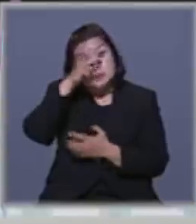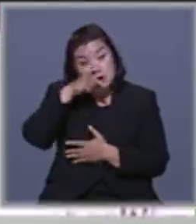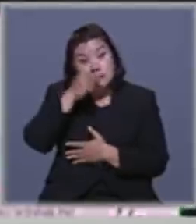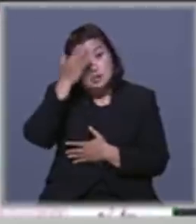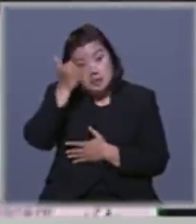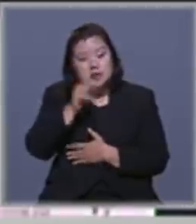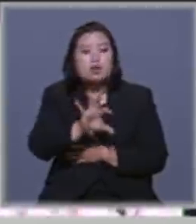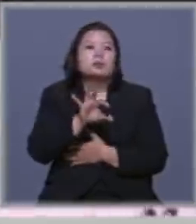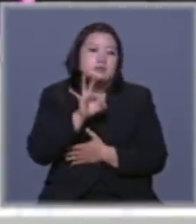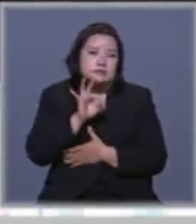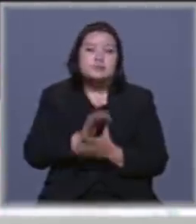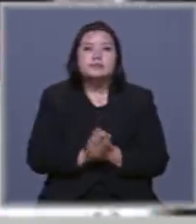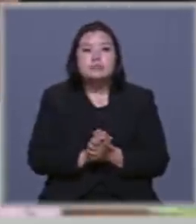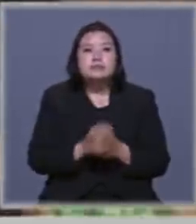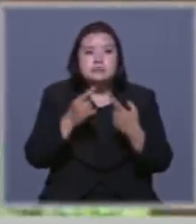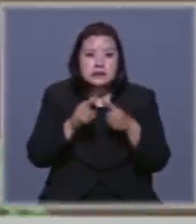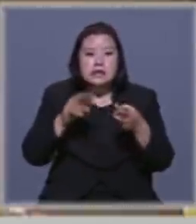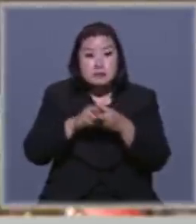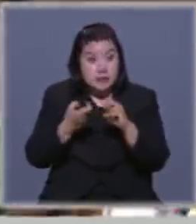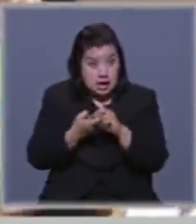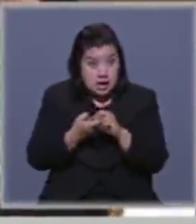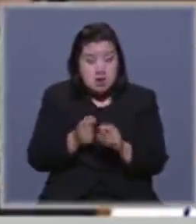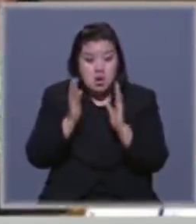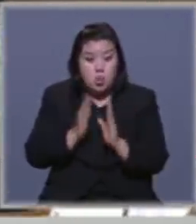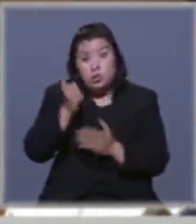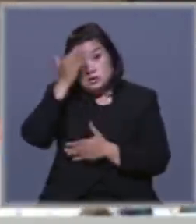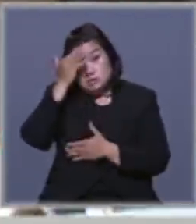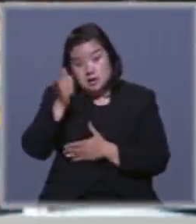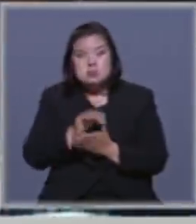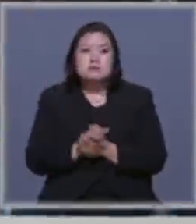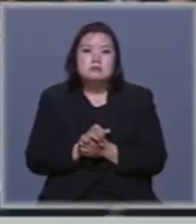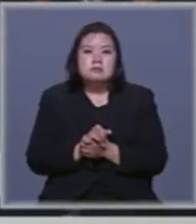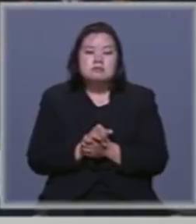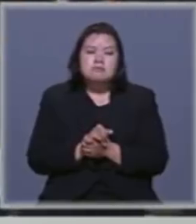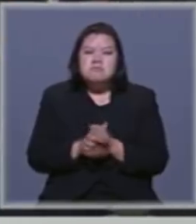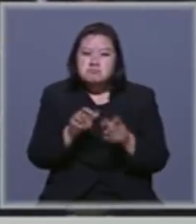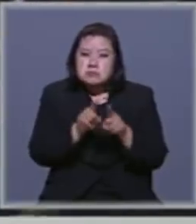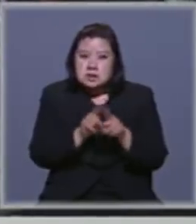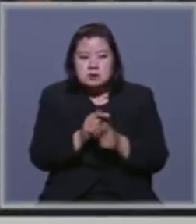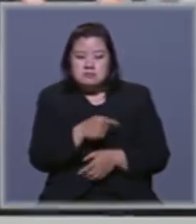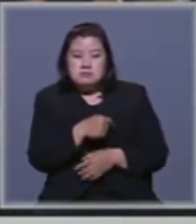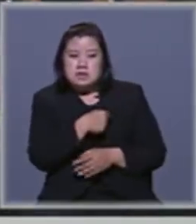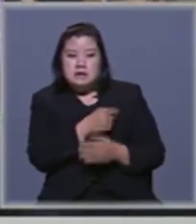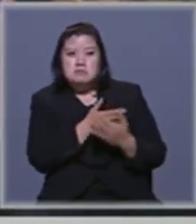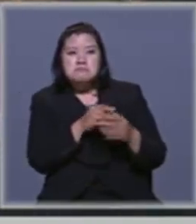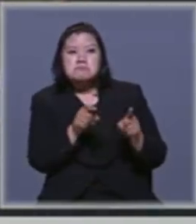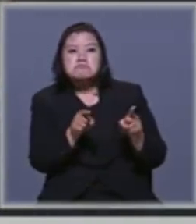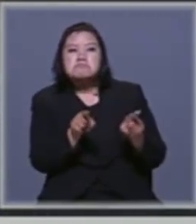ลงอันนี้คือปัญหาคือว่าคนที่ห่างออกมาอะไรต่างๆเนี่ยมันอาจจะเสียบ้างก็ได้หรือว่ามันอาจจะไม่ได้เพิ่มก็